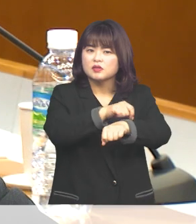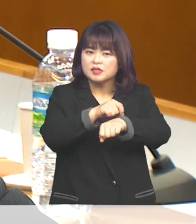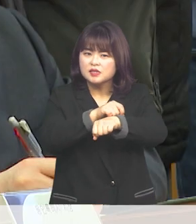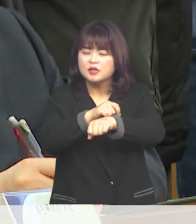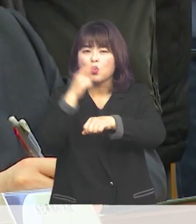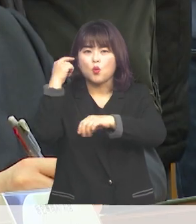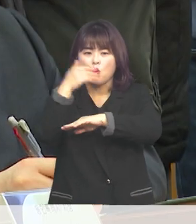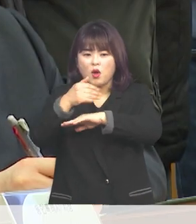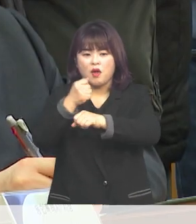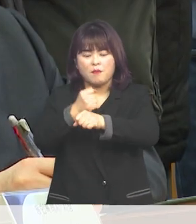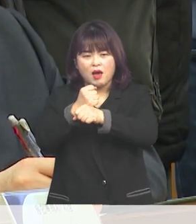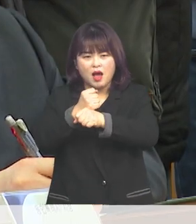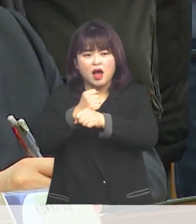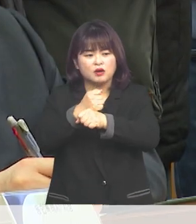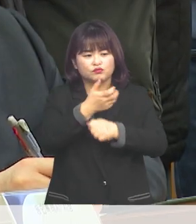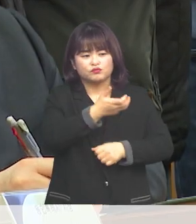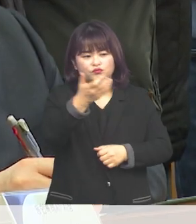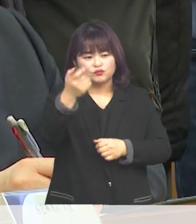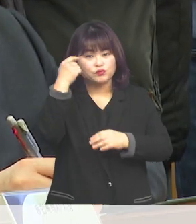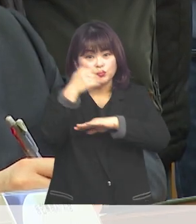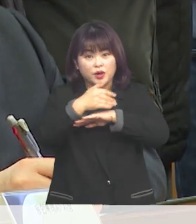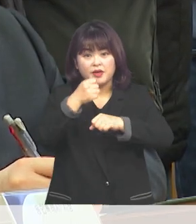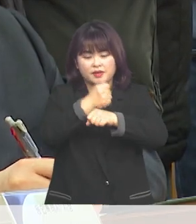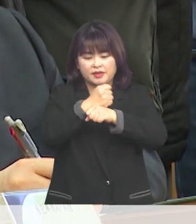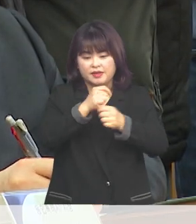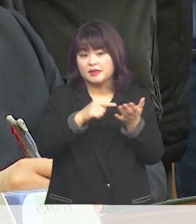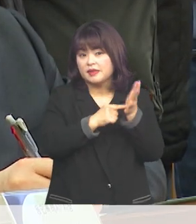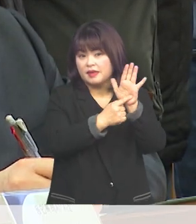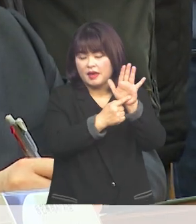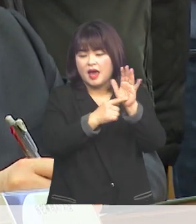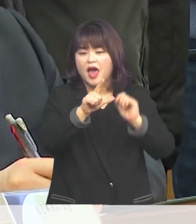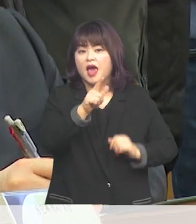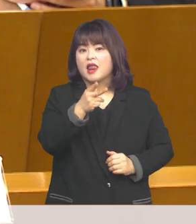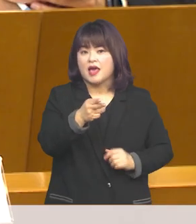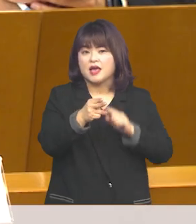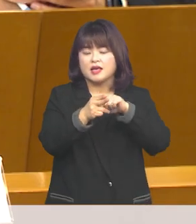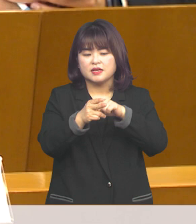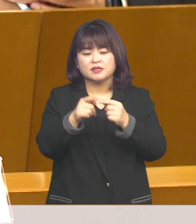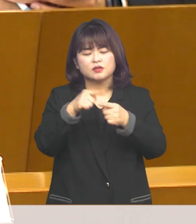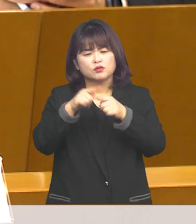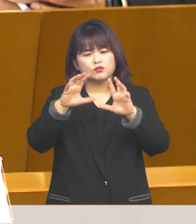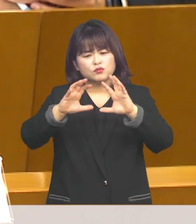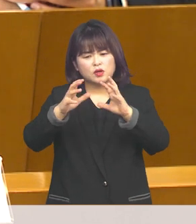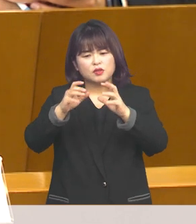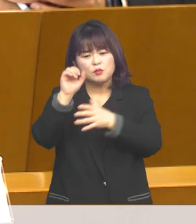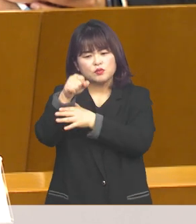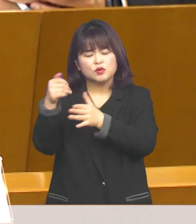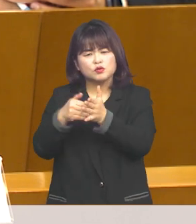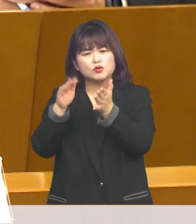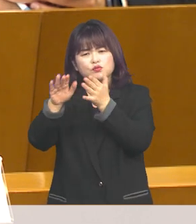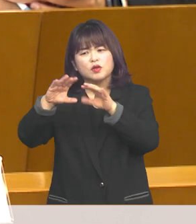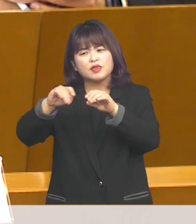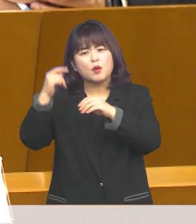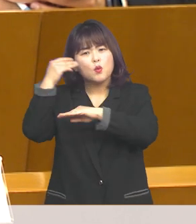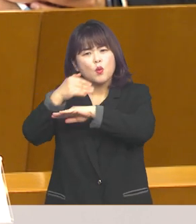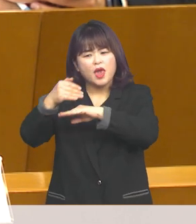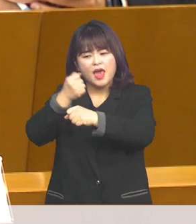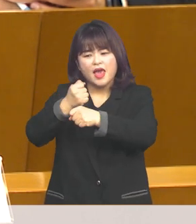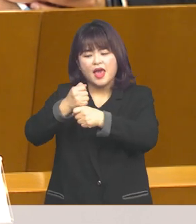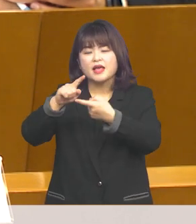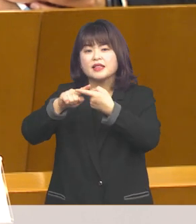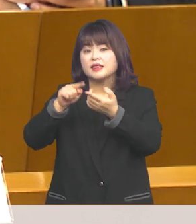특화 조성 계획과 이주산단 조성 계획을 발표했고 LH는 국가산업단지 승인 후 부지 조성에 대한 세부